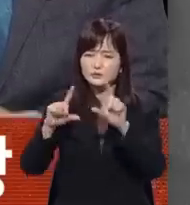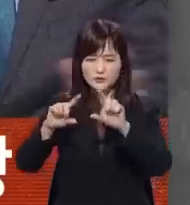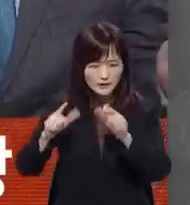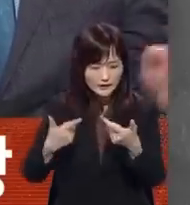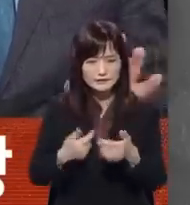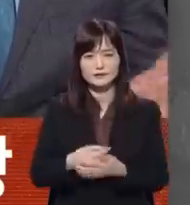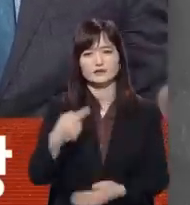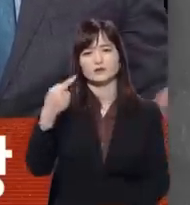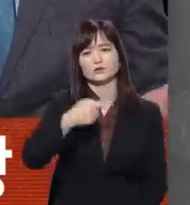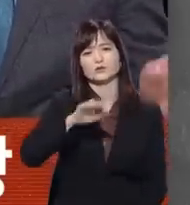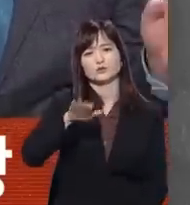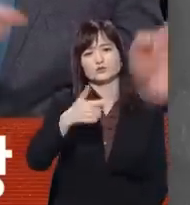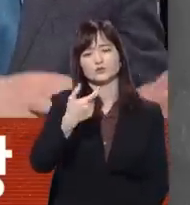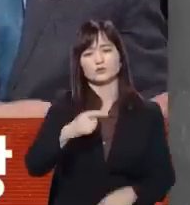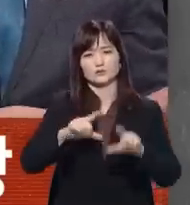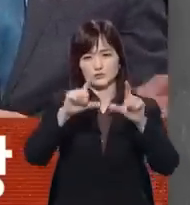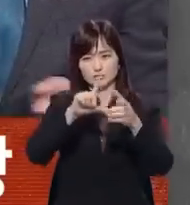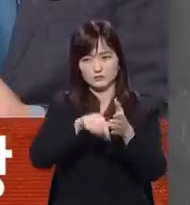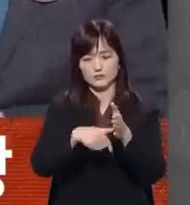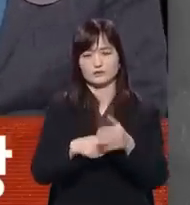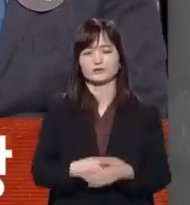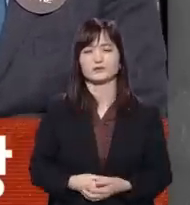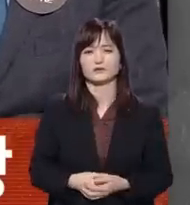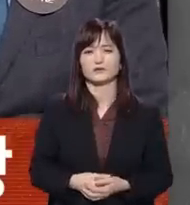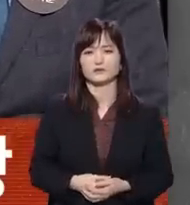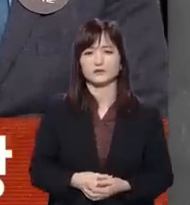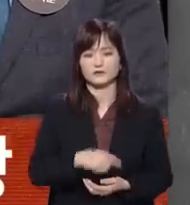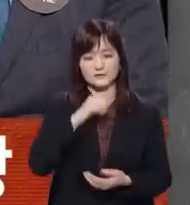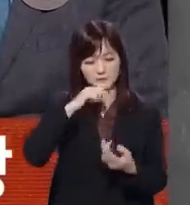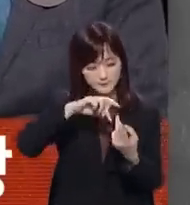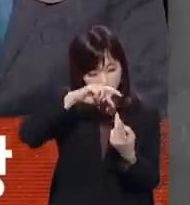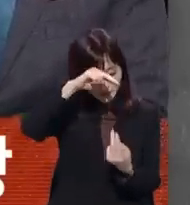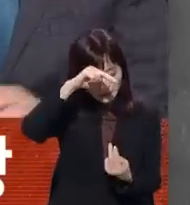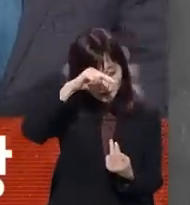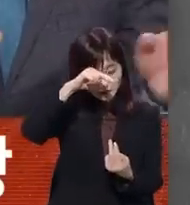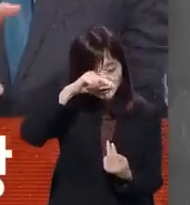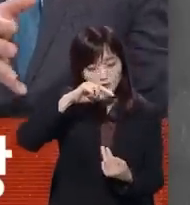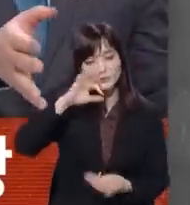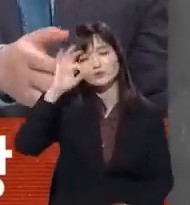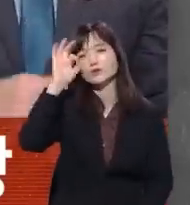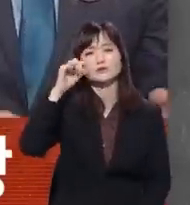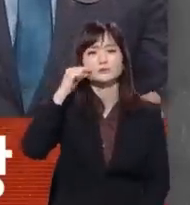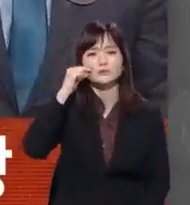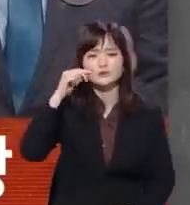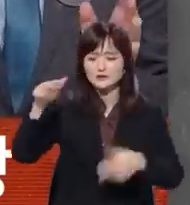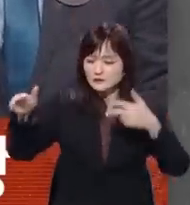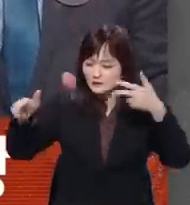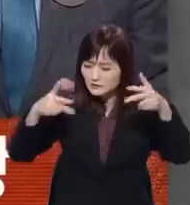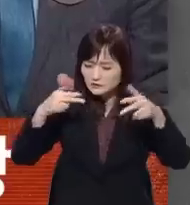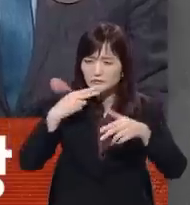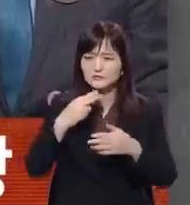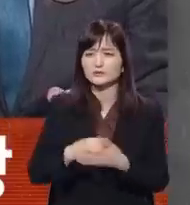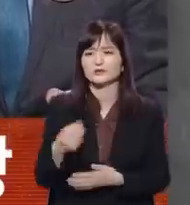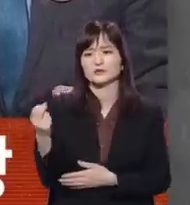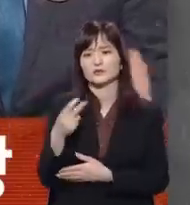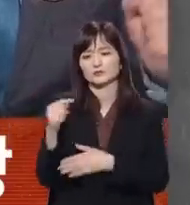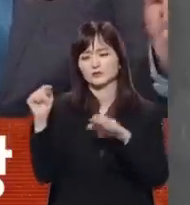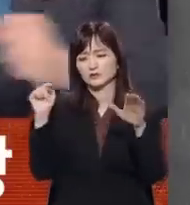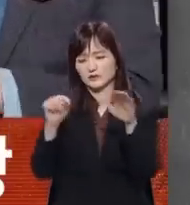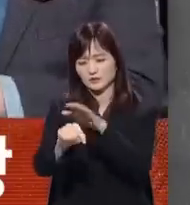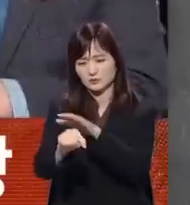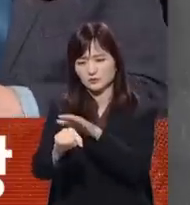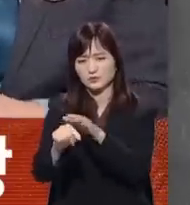못 찾습니다 DNA cctv가 있는 것도 아니고 다만 이제 자주 가는 곳에 이제 숨어 잠보가